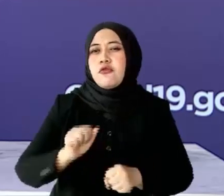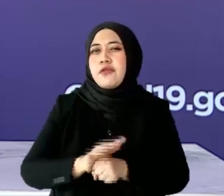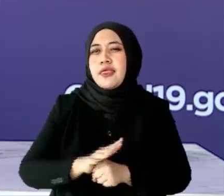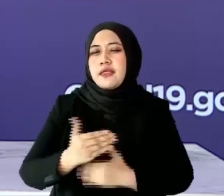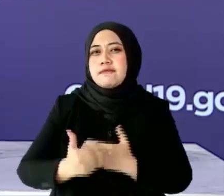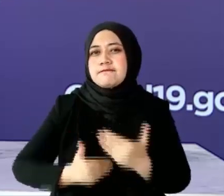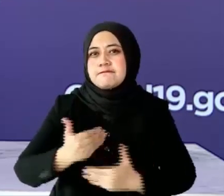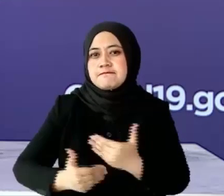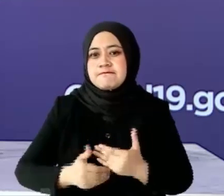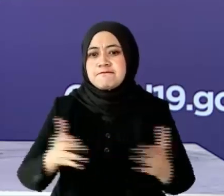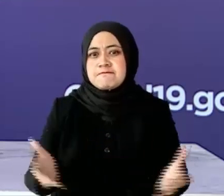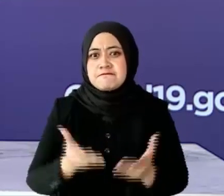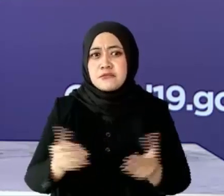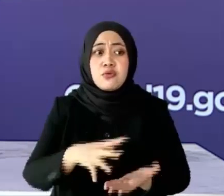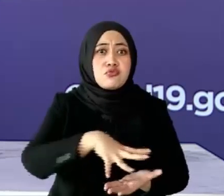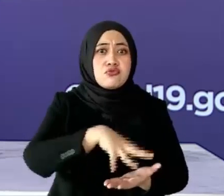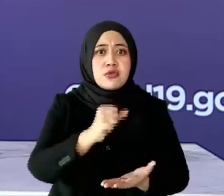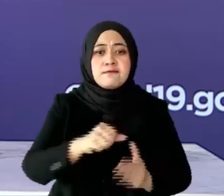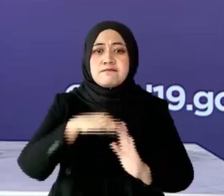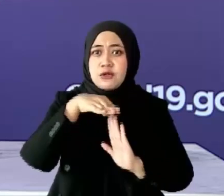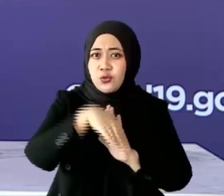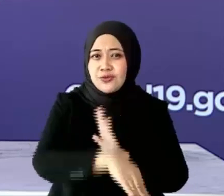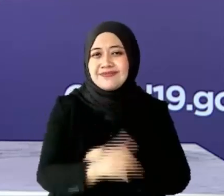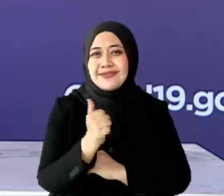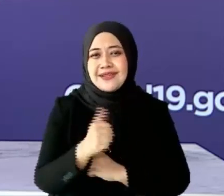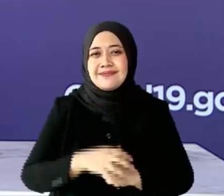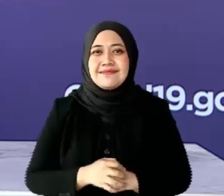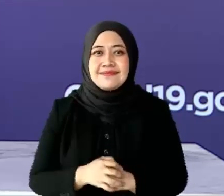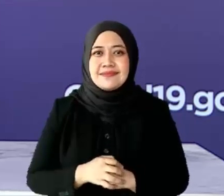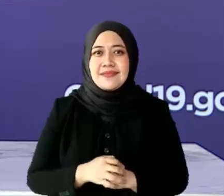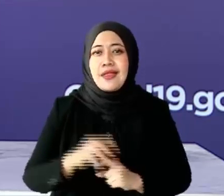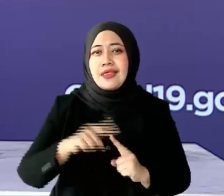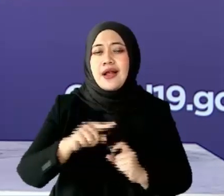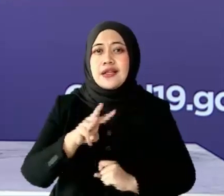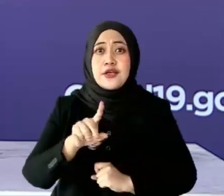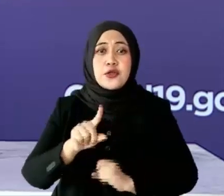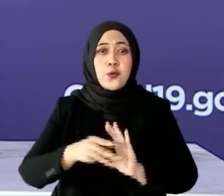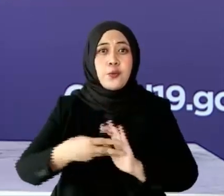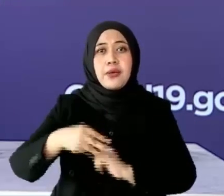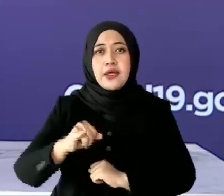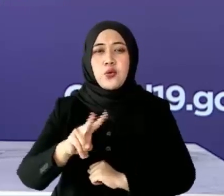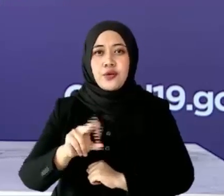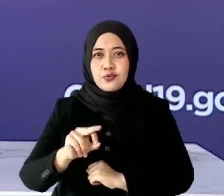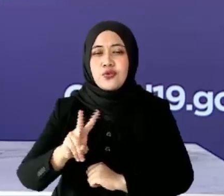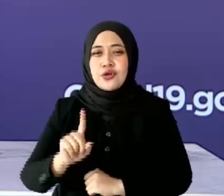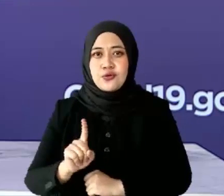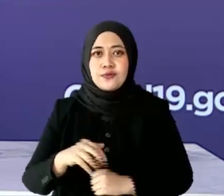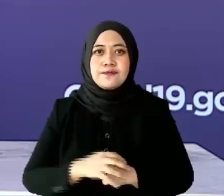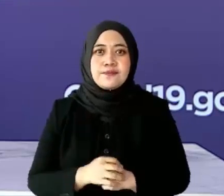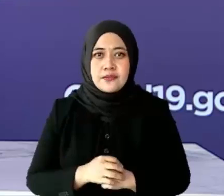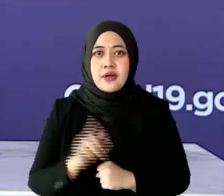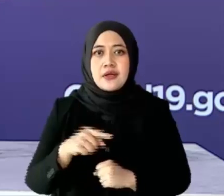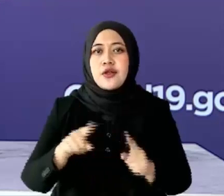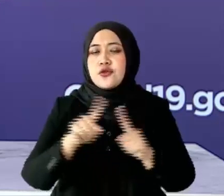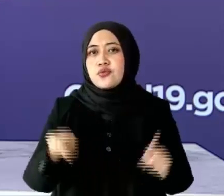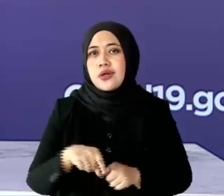COVID-19 di tingkat pusat. Per kemarin tanggal 31 Mei 2021,